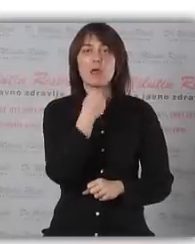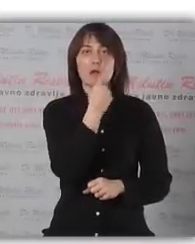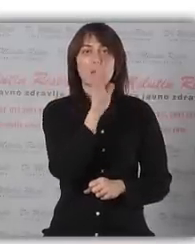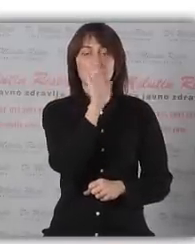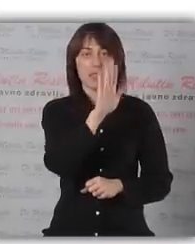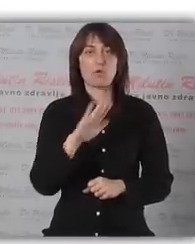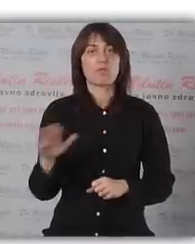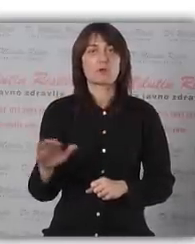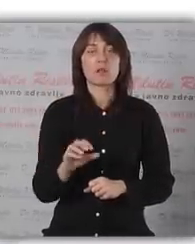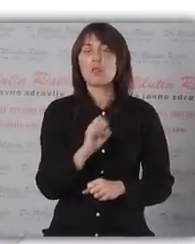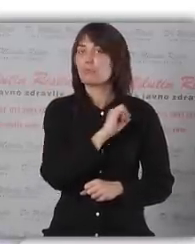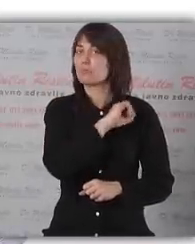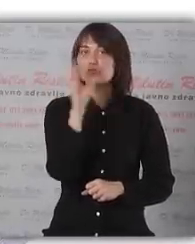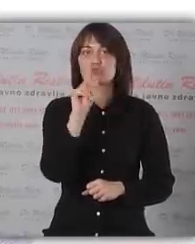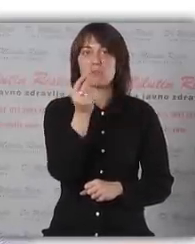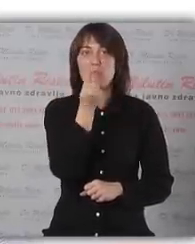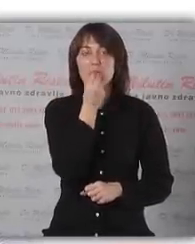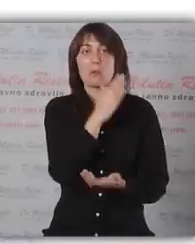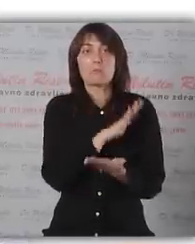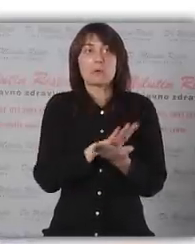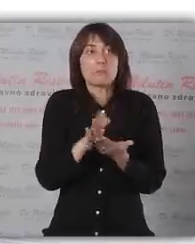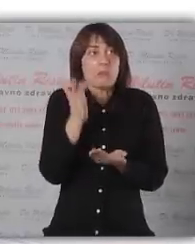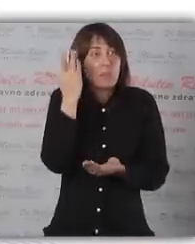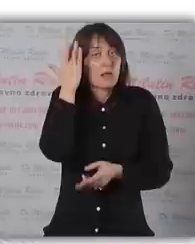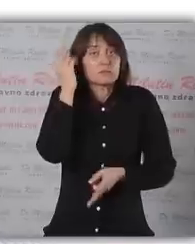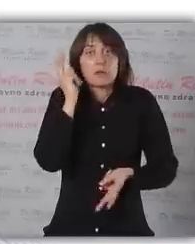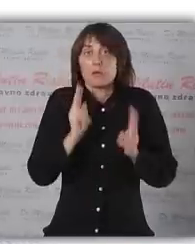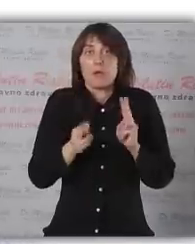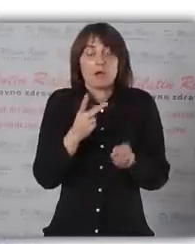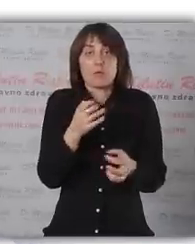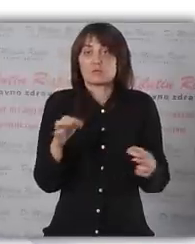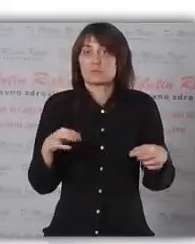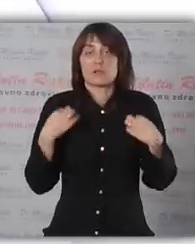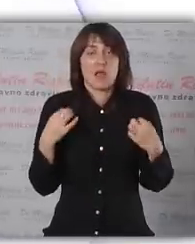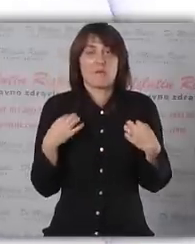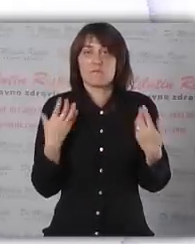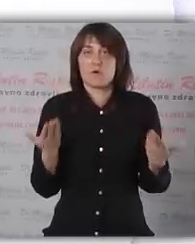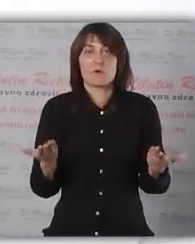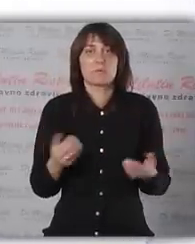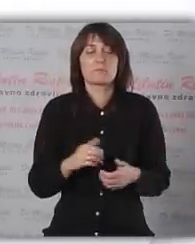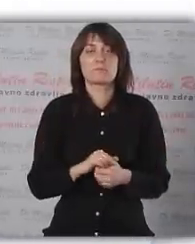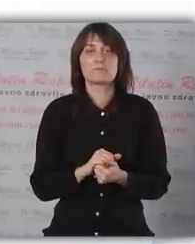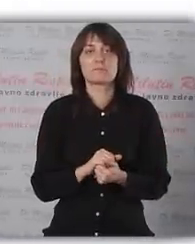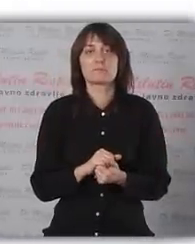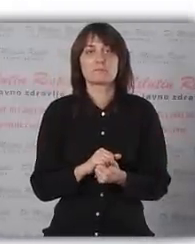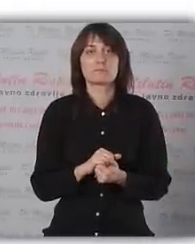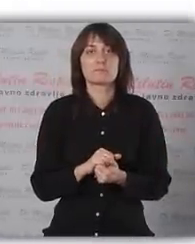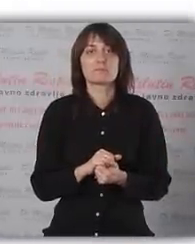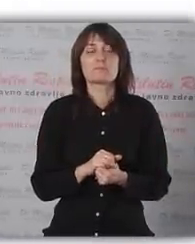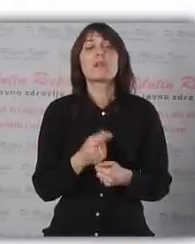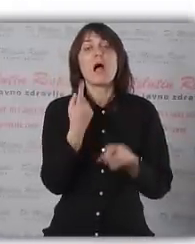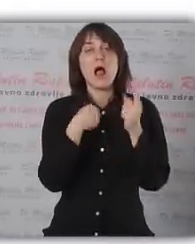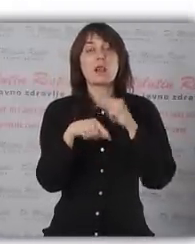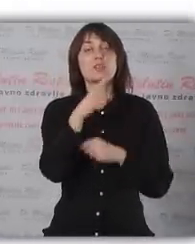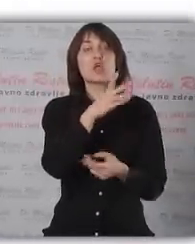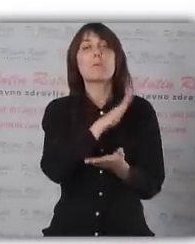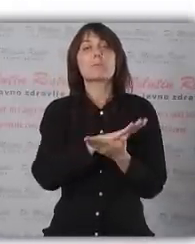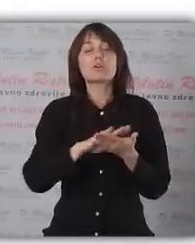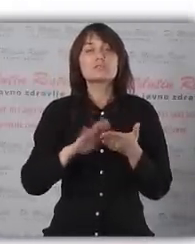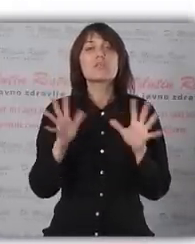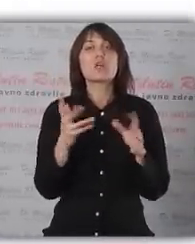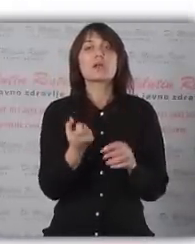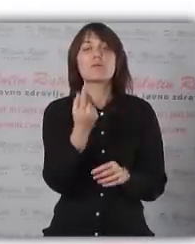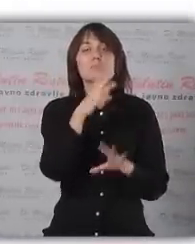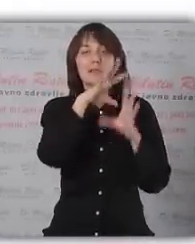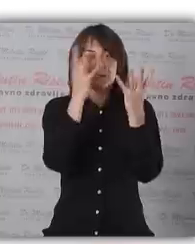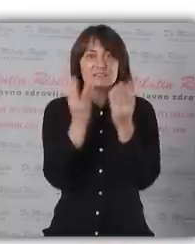nije rekao da njegovo dete ništa ne jede, da prosto ne zna kako je uopšte zdravo. Ali to je